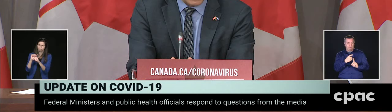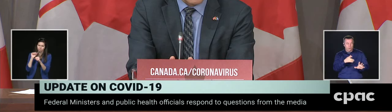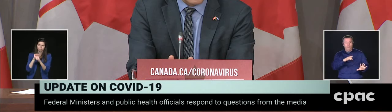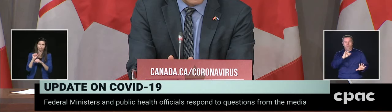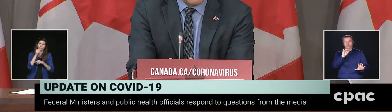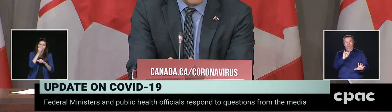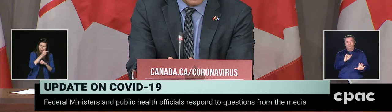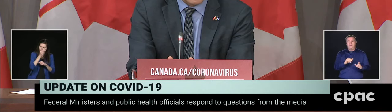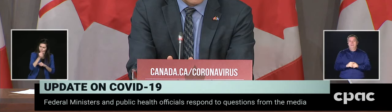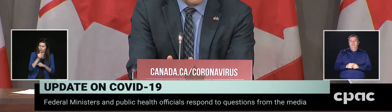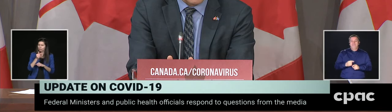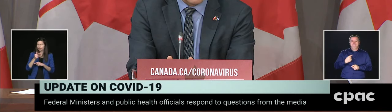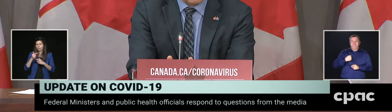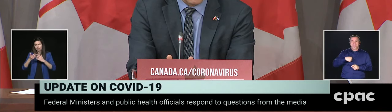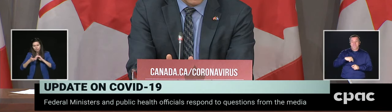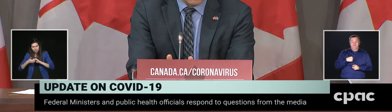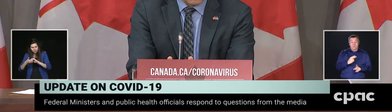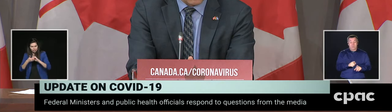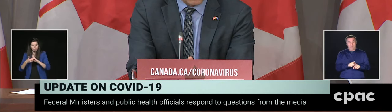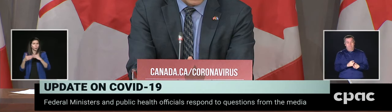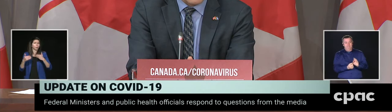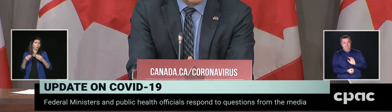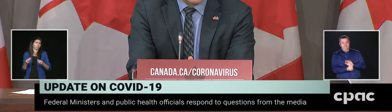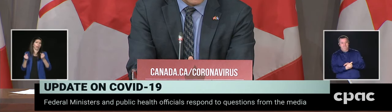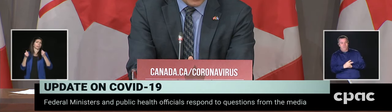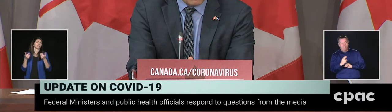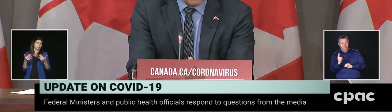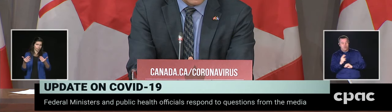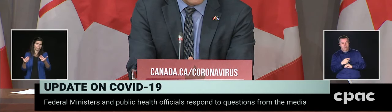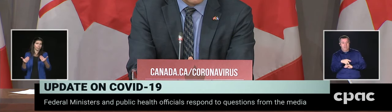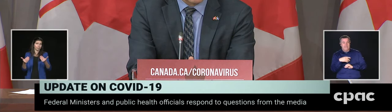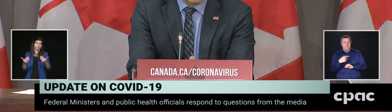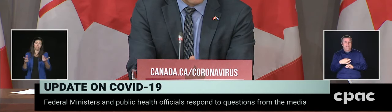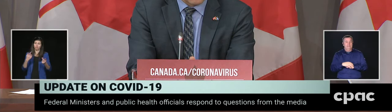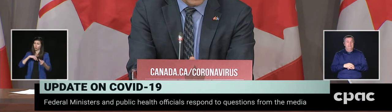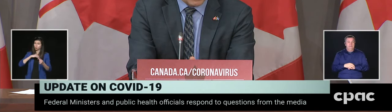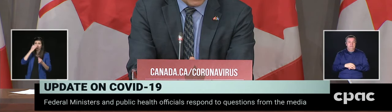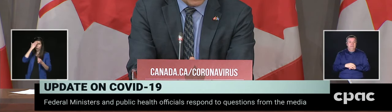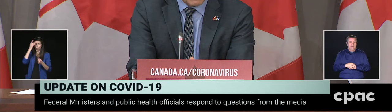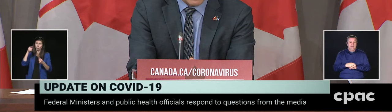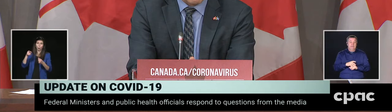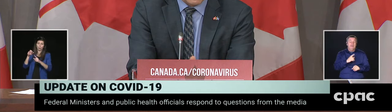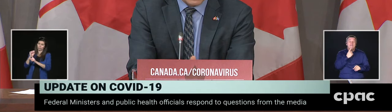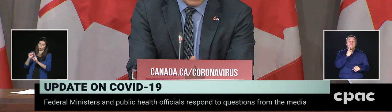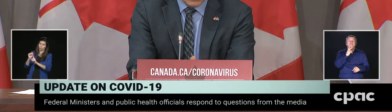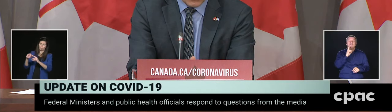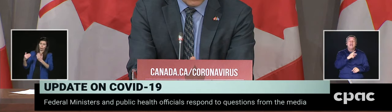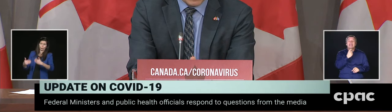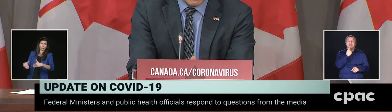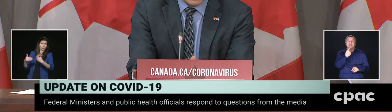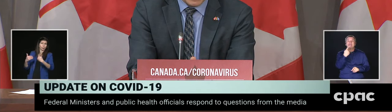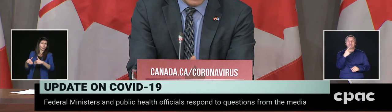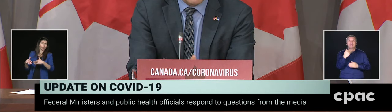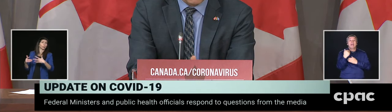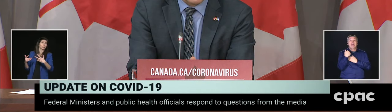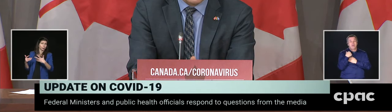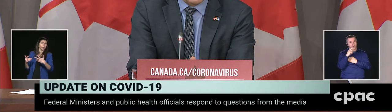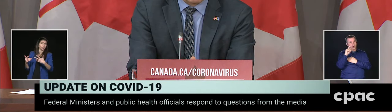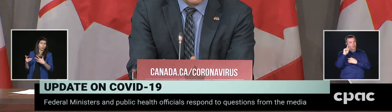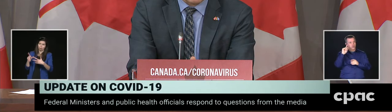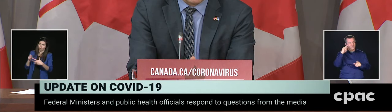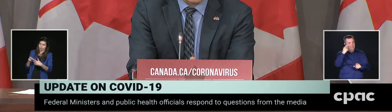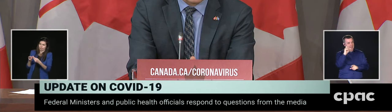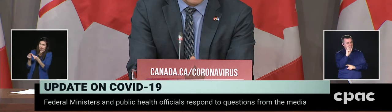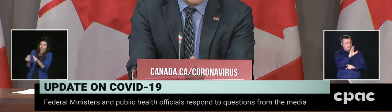cette urgence et cette importance de la situation relèvent en premier lieu du gouvernement du Québec, mais le gouvernement canadien a aussi